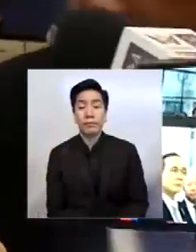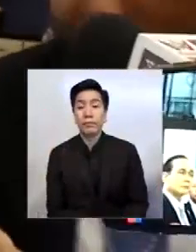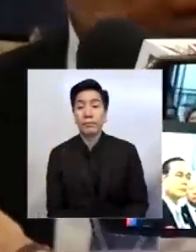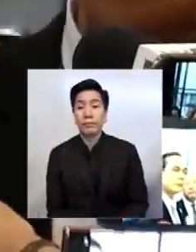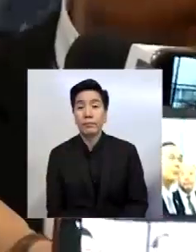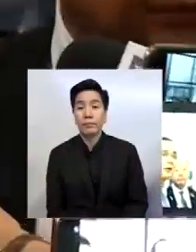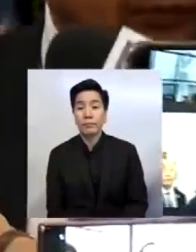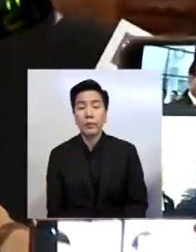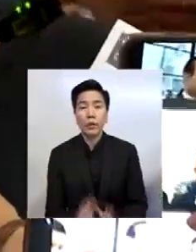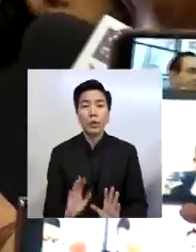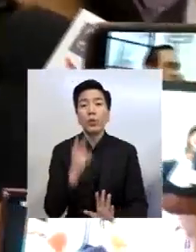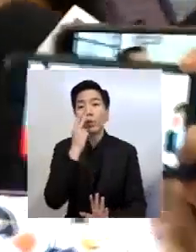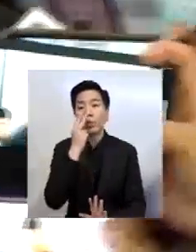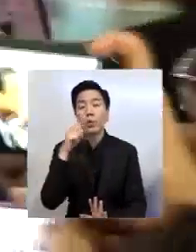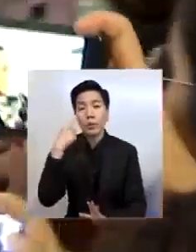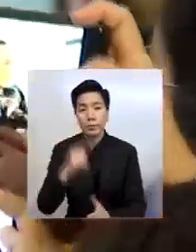จะดูก่อนดิน